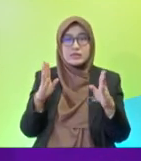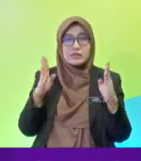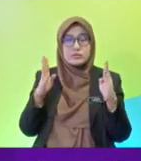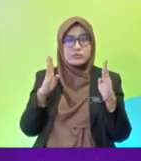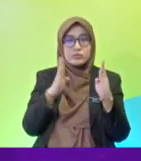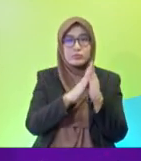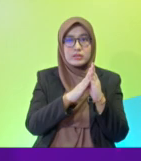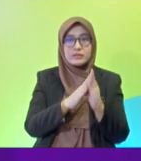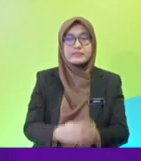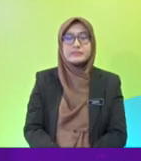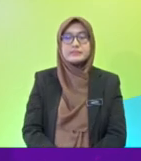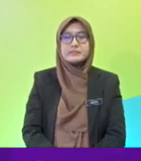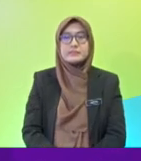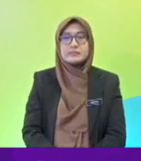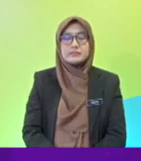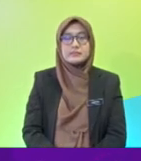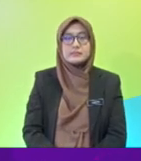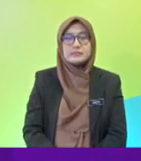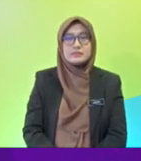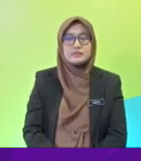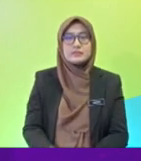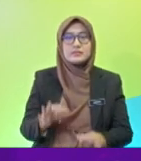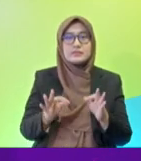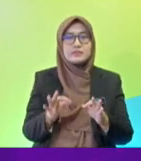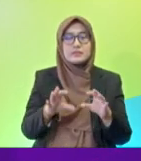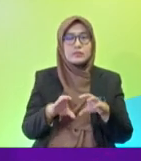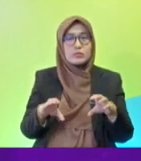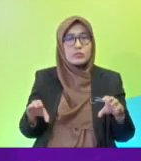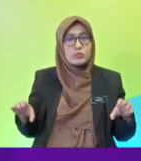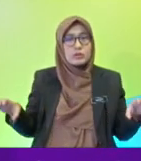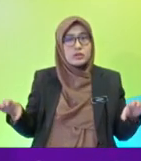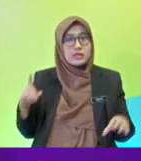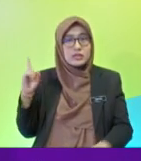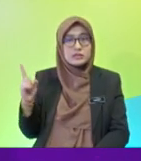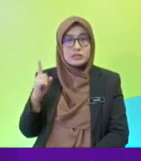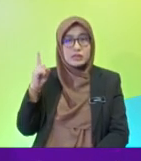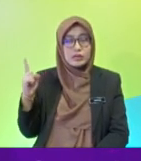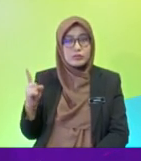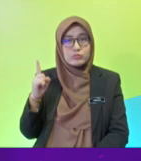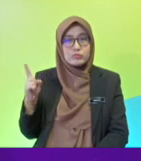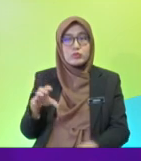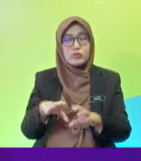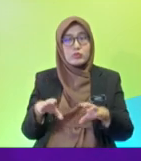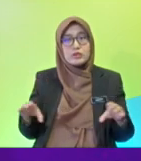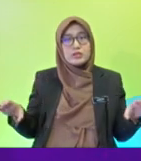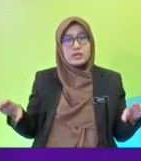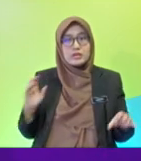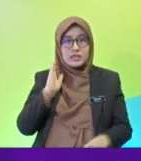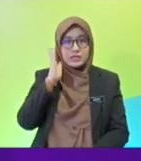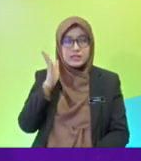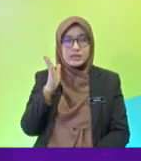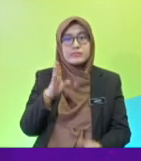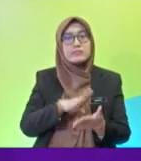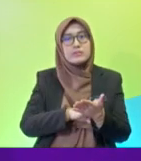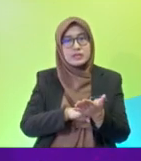betul kalau longkang itu dibersihkan Amin bersih kalau ungkang tuh longkang tuh akan bersih dan